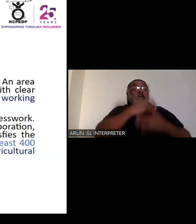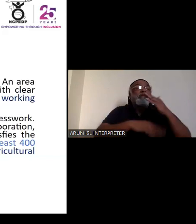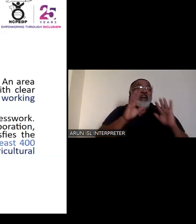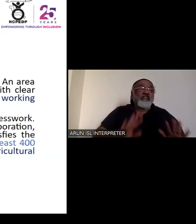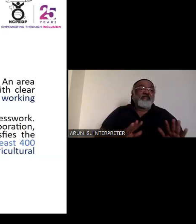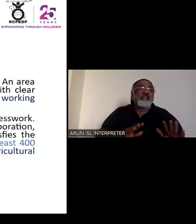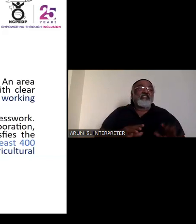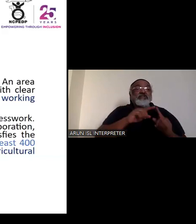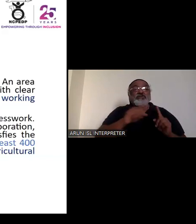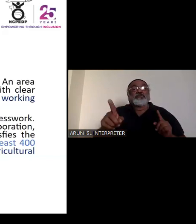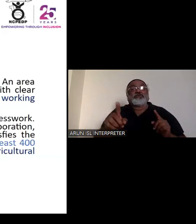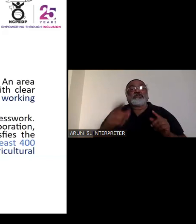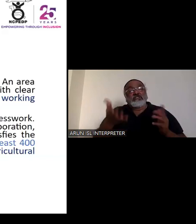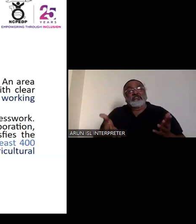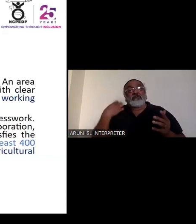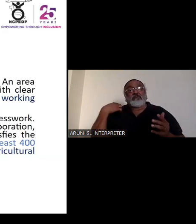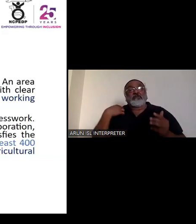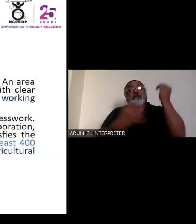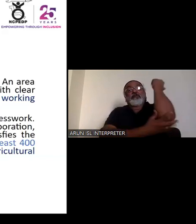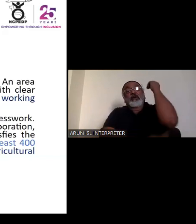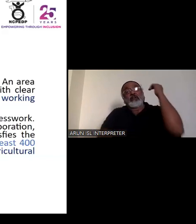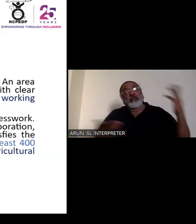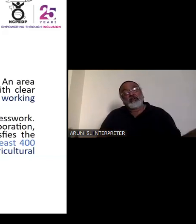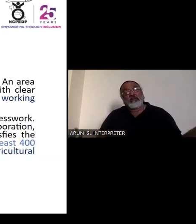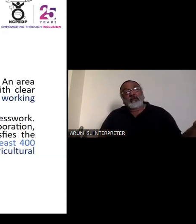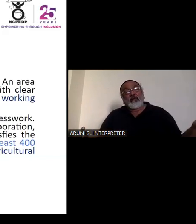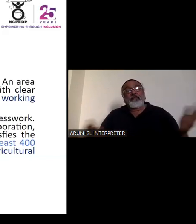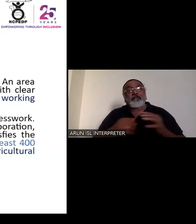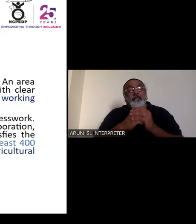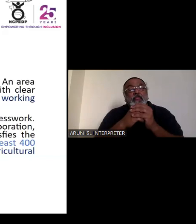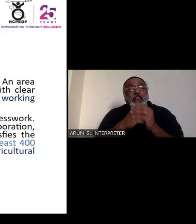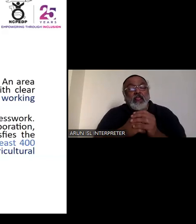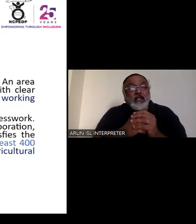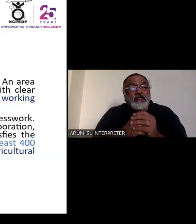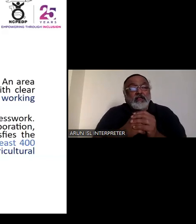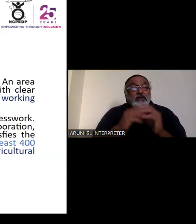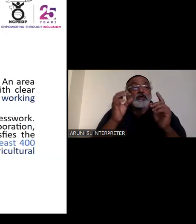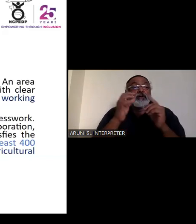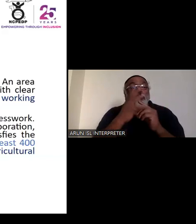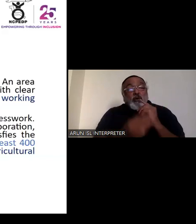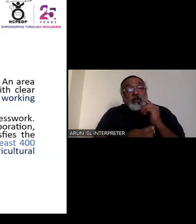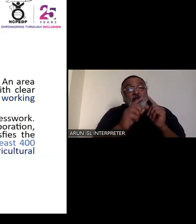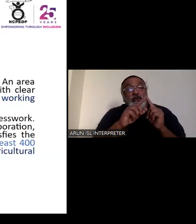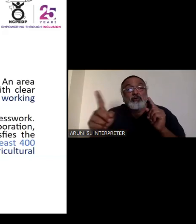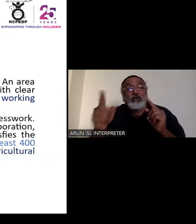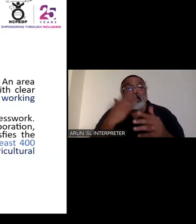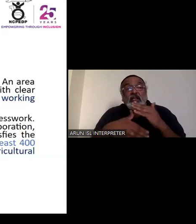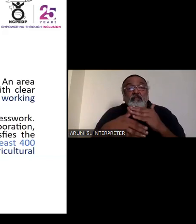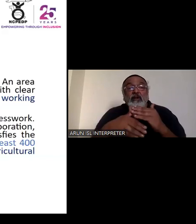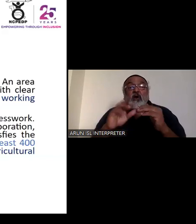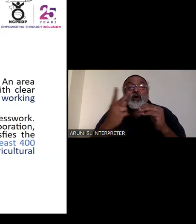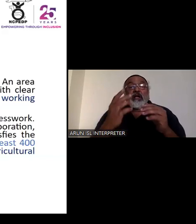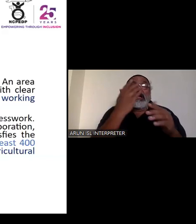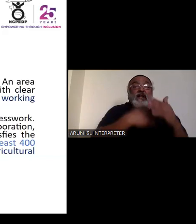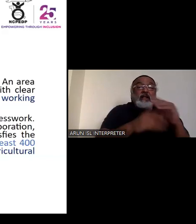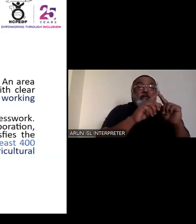लिए कि क्या पॉवर्टी से डिसेबिलिटी होता है या डिसेबिलिटी